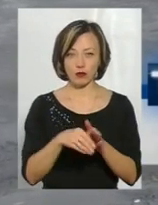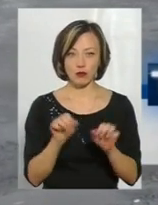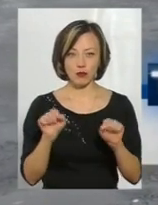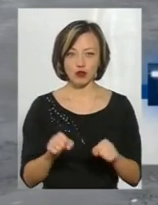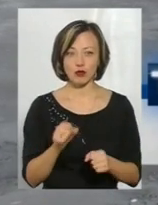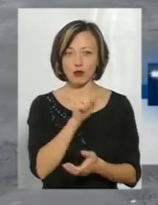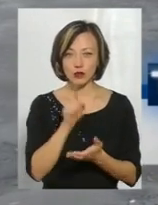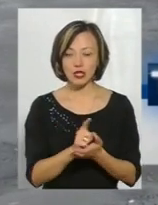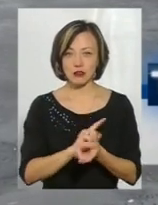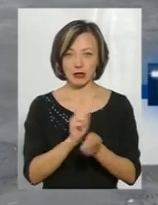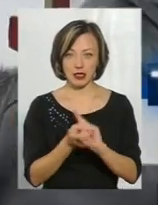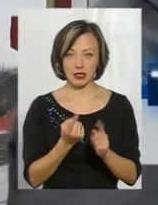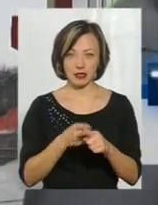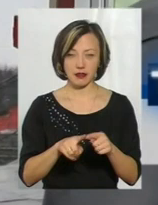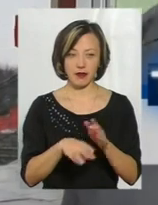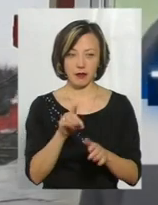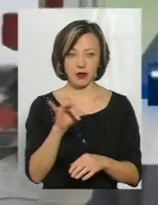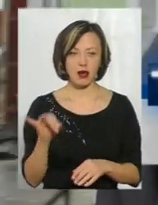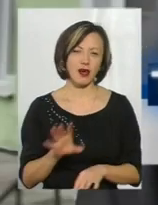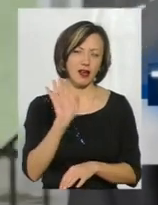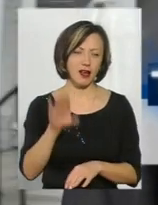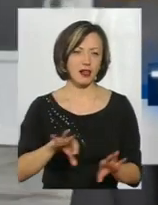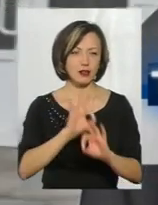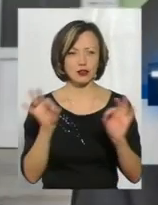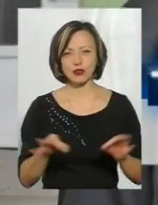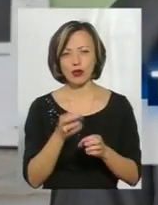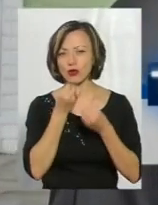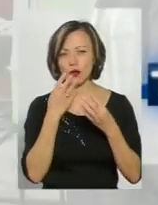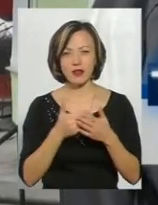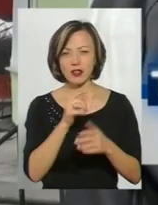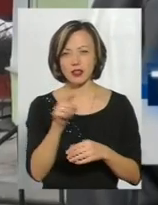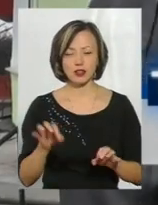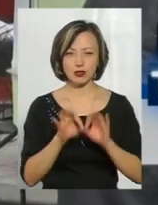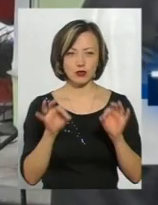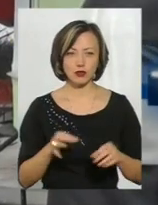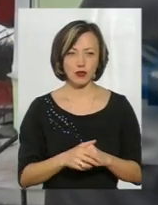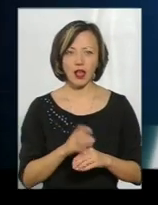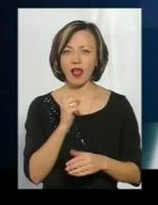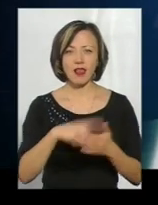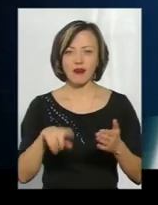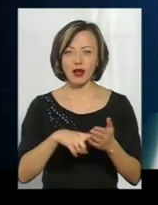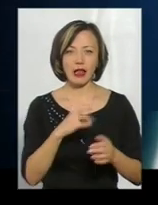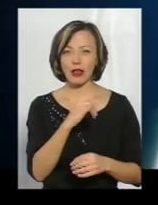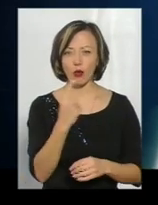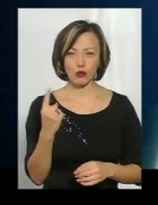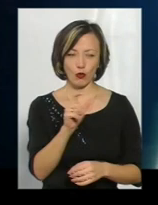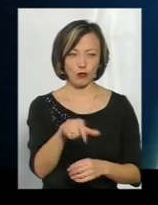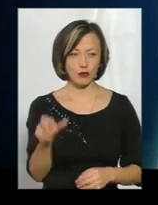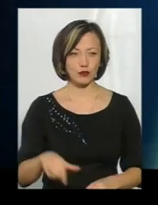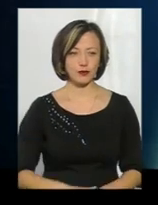можуть мусити і змінити ці вибори? А нічого. Від них доброго нічого не. Я їм ні одному не вірю.